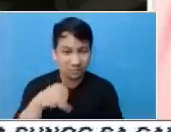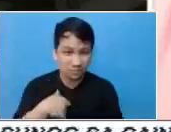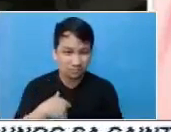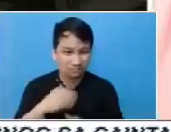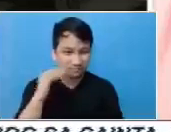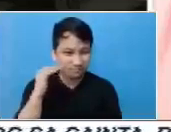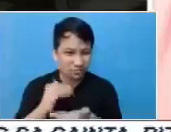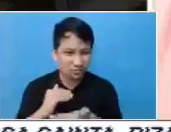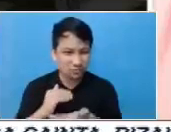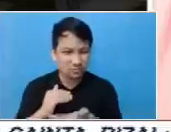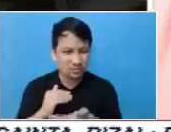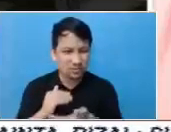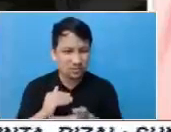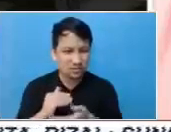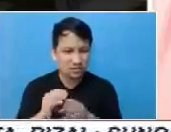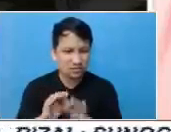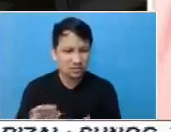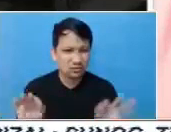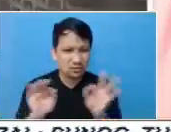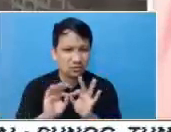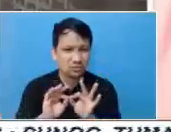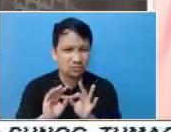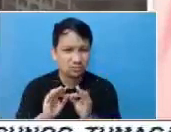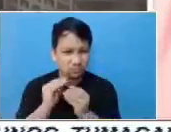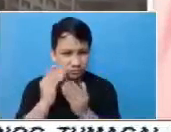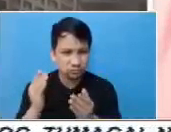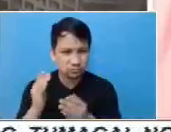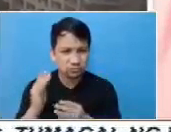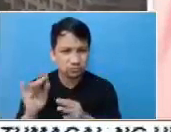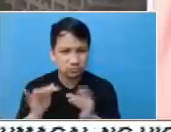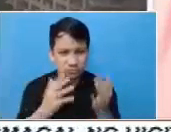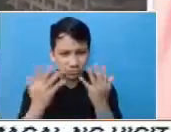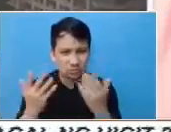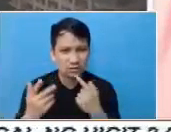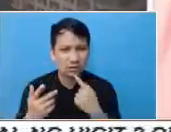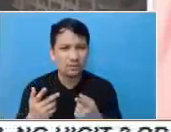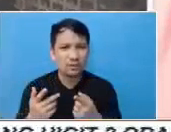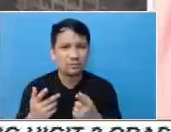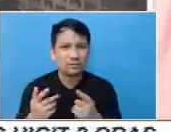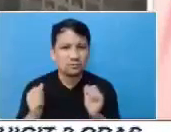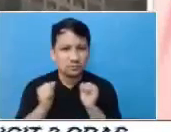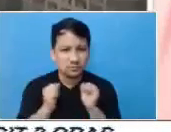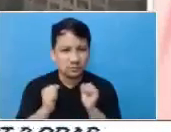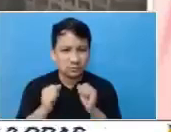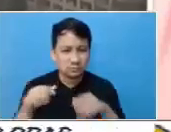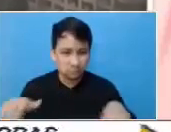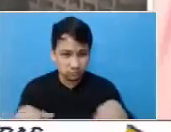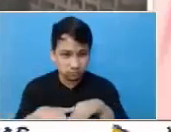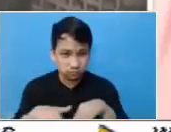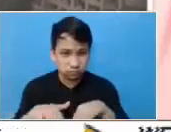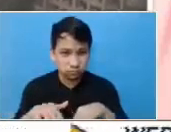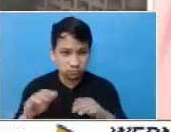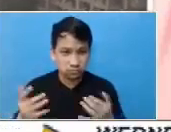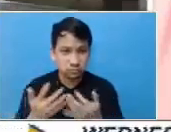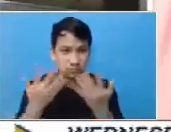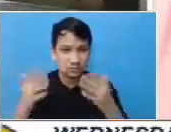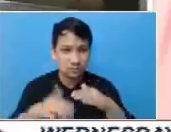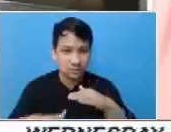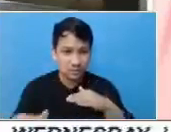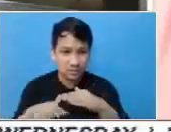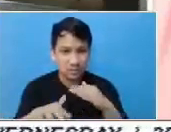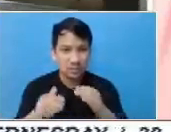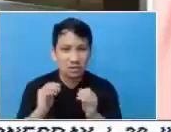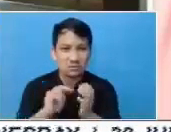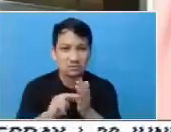air quality natin kahit nga hindi umaangat yung pollutants galing sa mga vehicle emission. So pwedeng may nagsama?